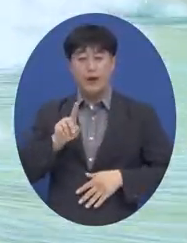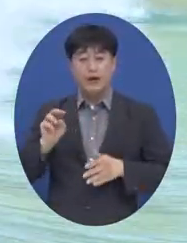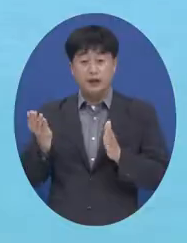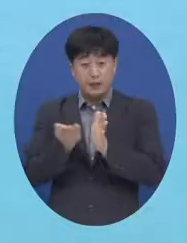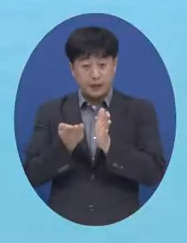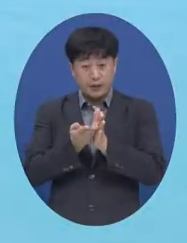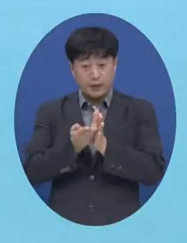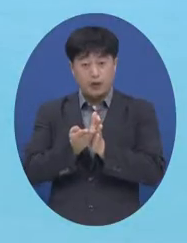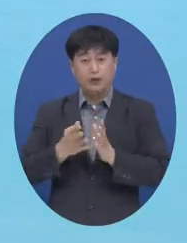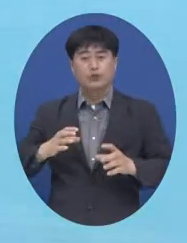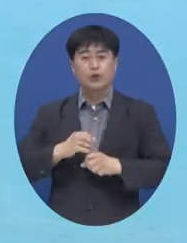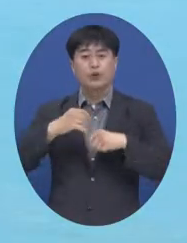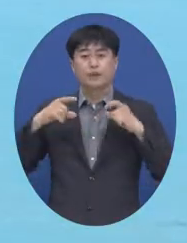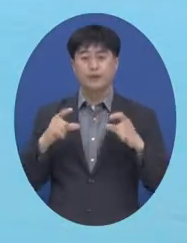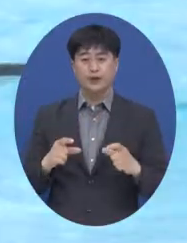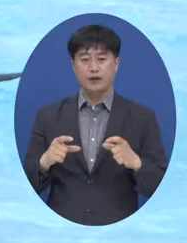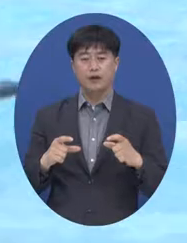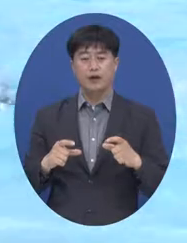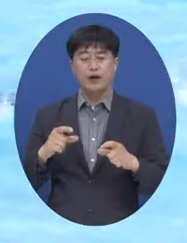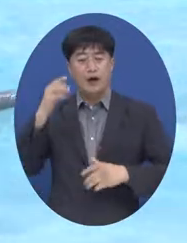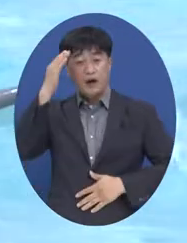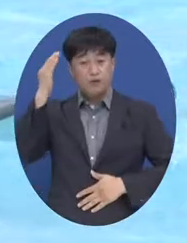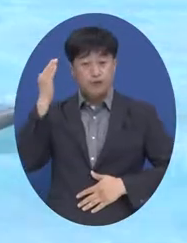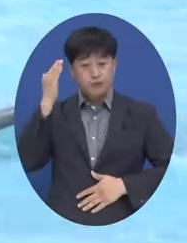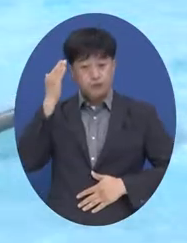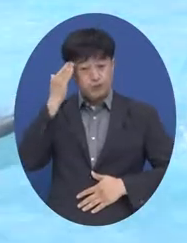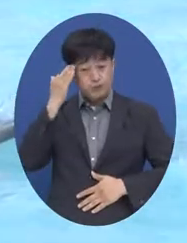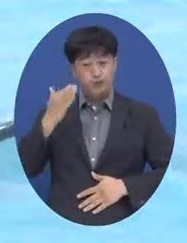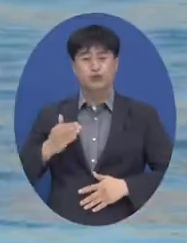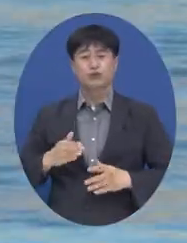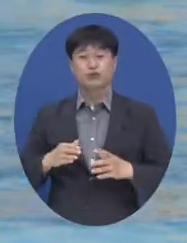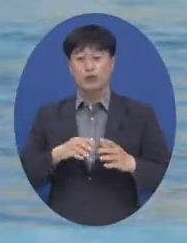등 해양복합단지가 조성되면 국내 해양 레저 관광의